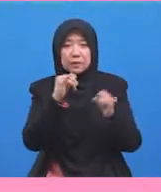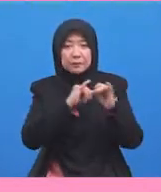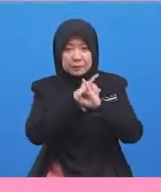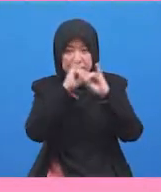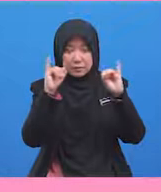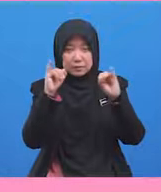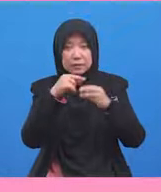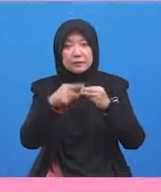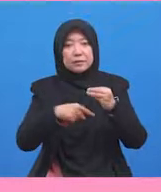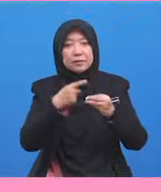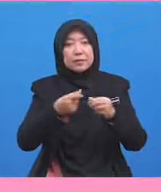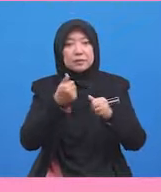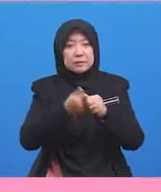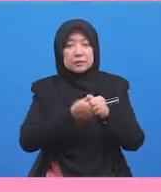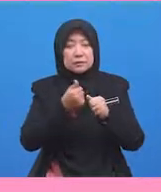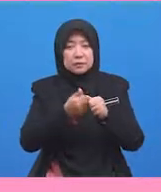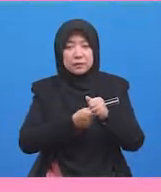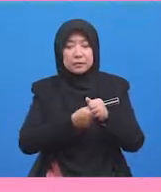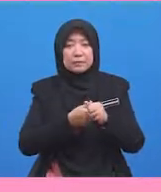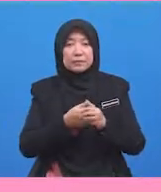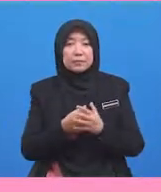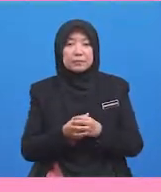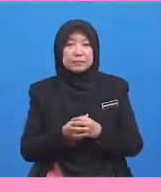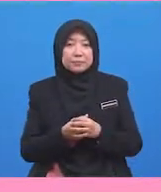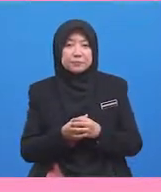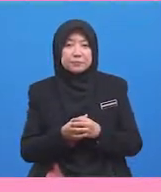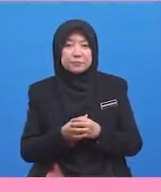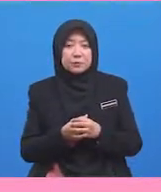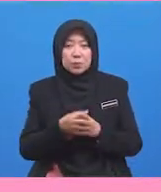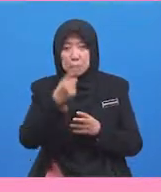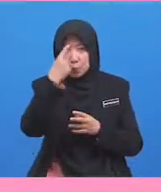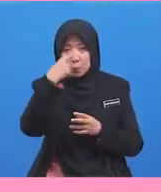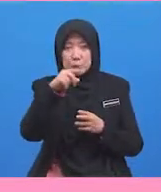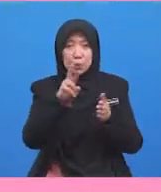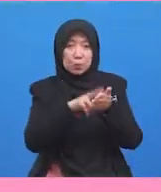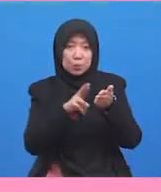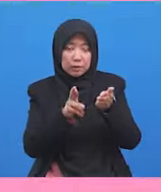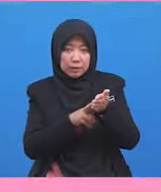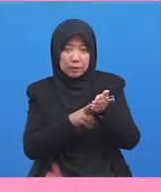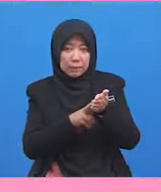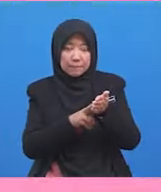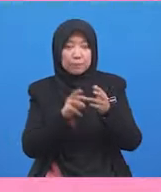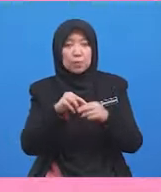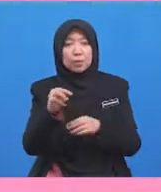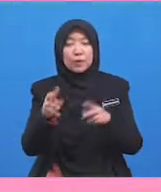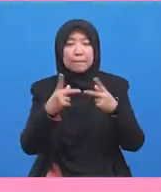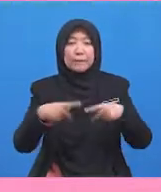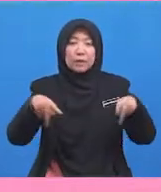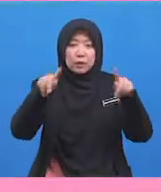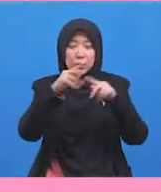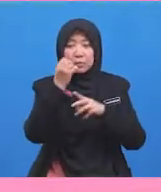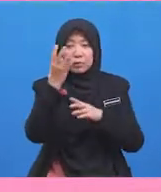tentang setiap elemen tersebut untuk bilangan rangka murid hanya perlu menyatakan